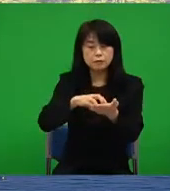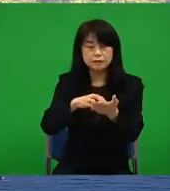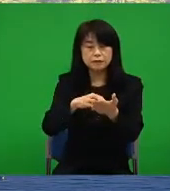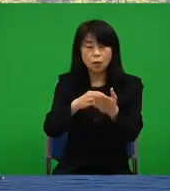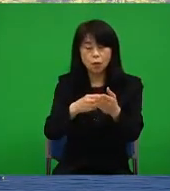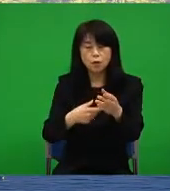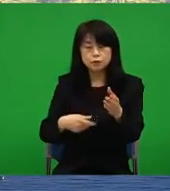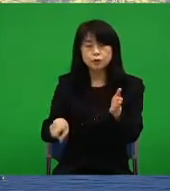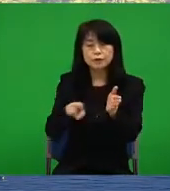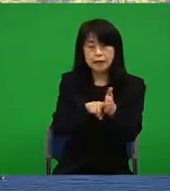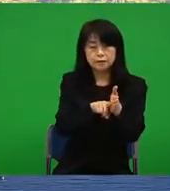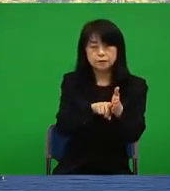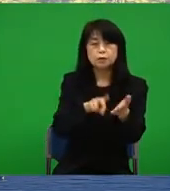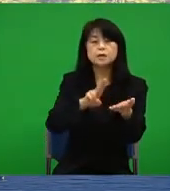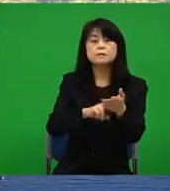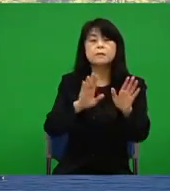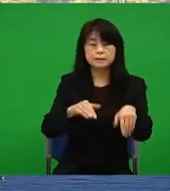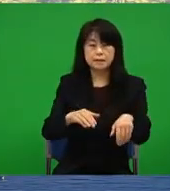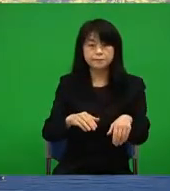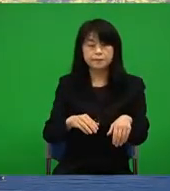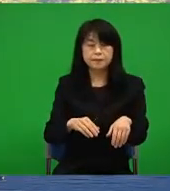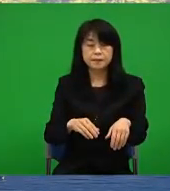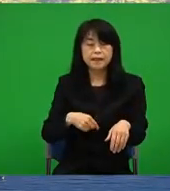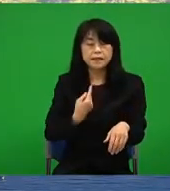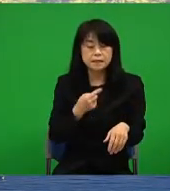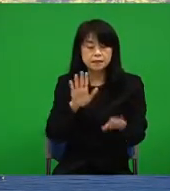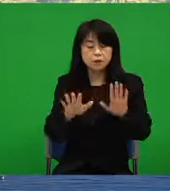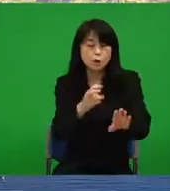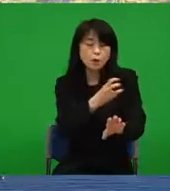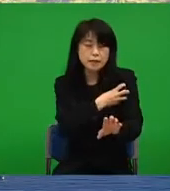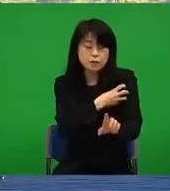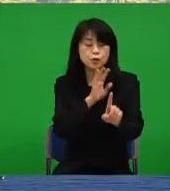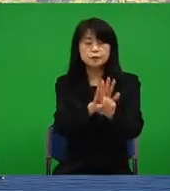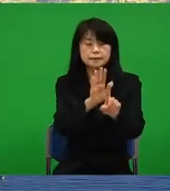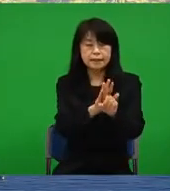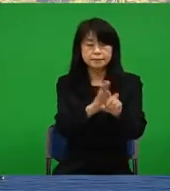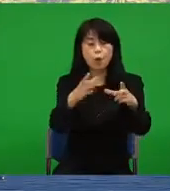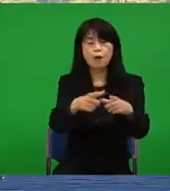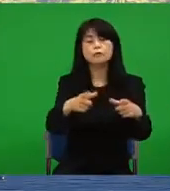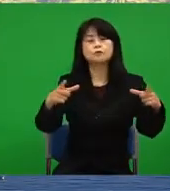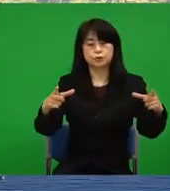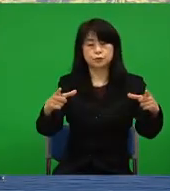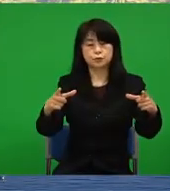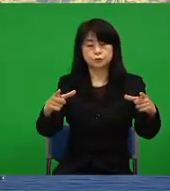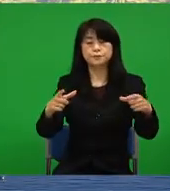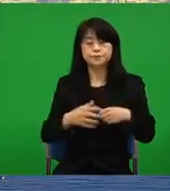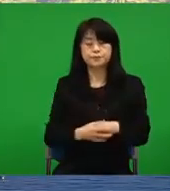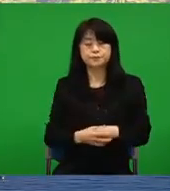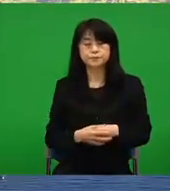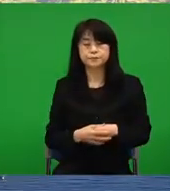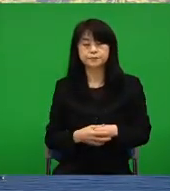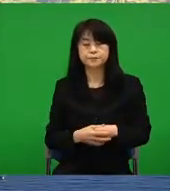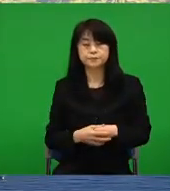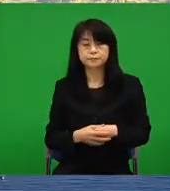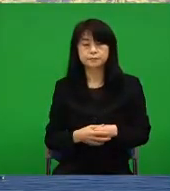して、任意の予防接種への支援を拡充するということにいたしました。これま